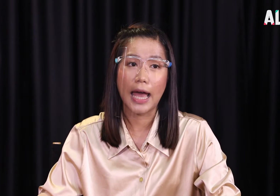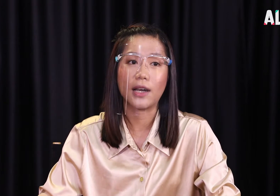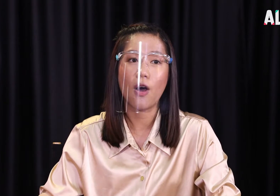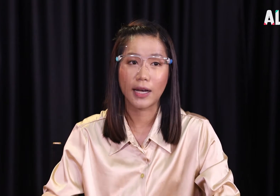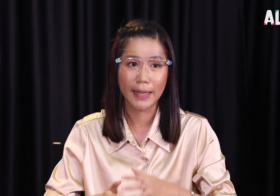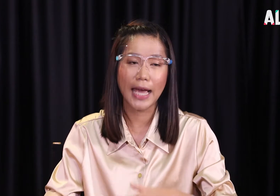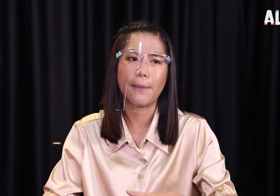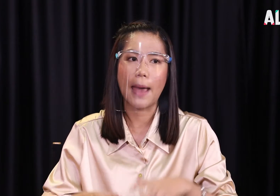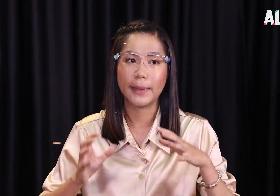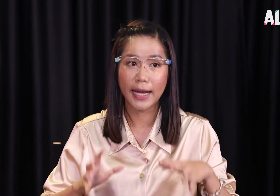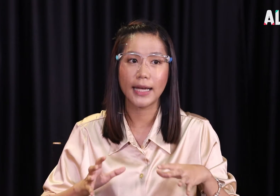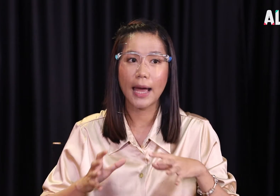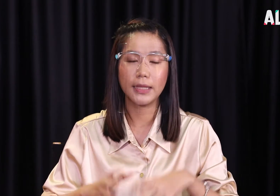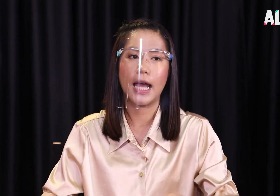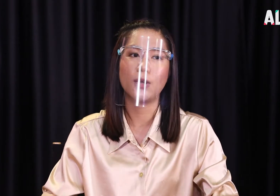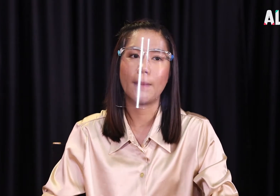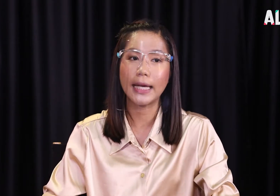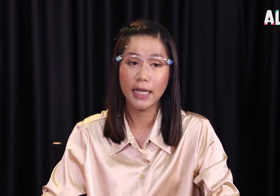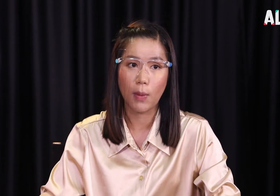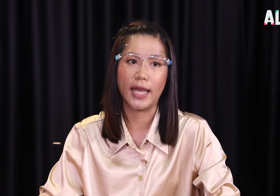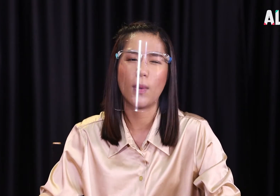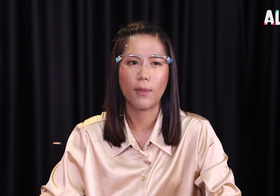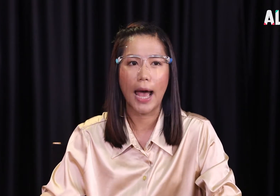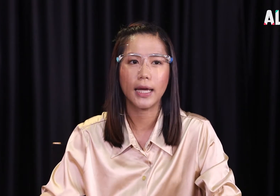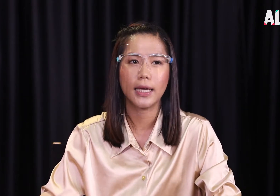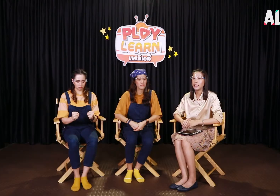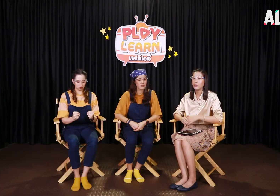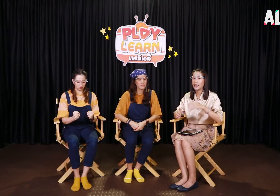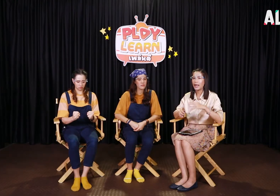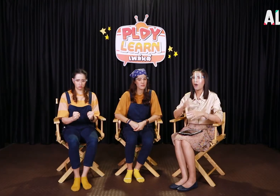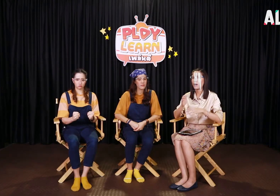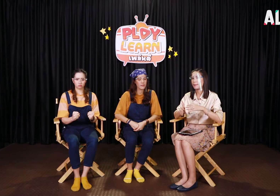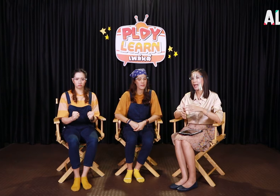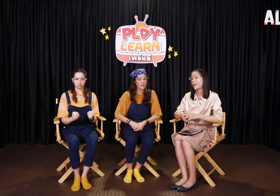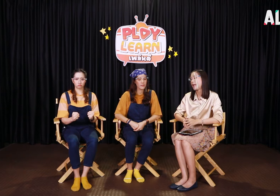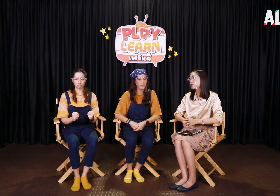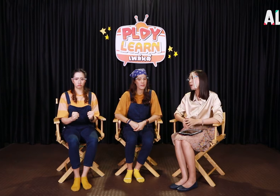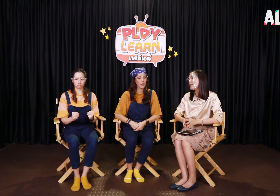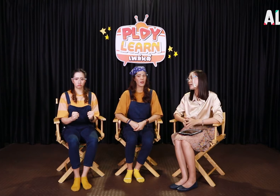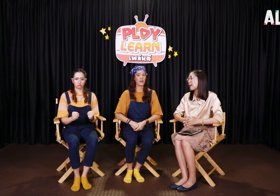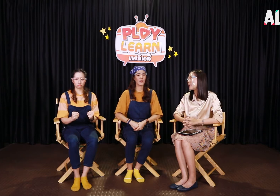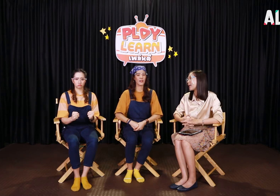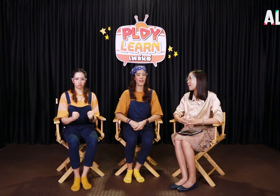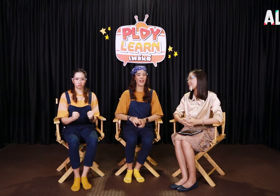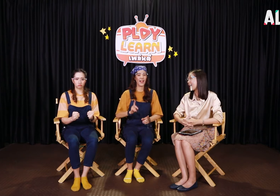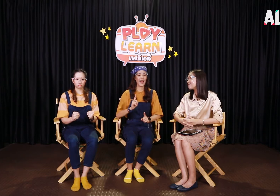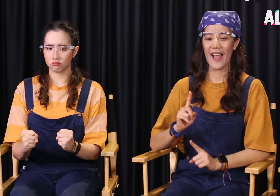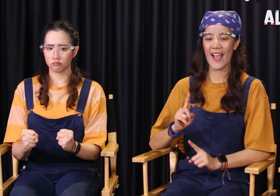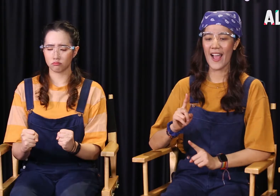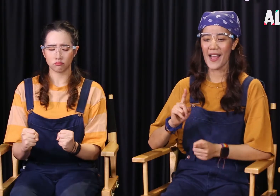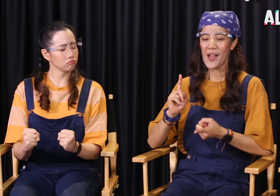คือการออกกำลังกายแบบเกรงกล้ามเนื้อโดยไม่เคลื่อนไหวอวัยวะคิดว่าการออกกำลังกายแบบนี้ช่วยเรื่องกล้ามเนื้ออะไรบ้าง